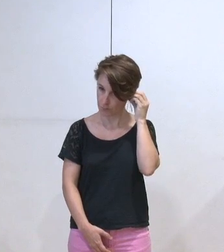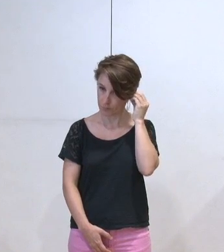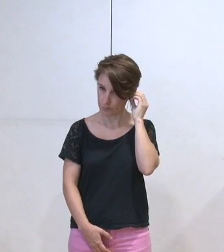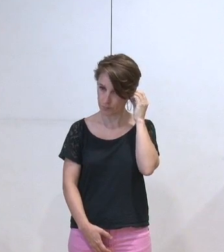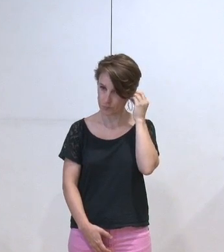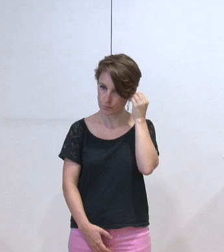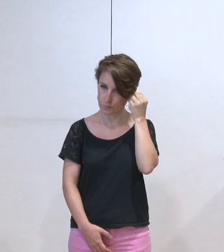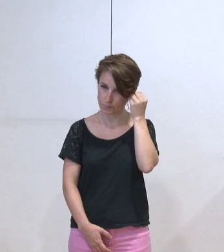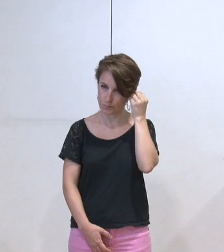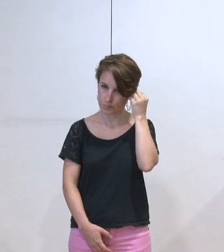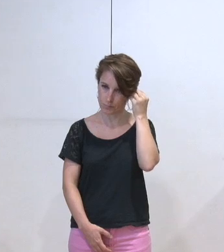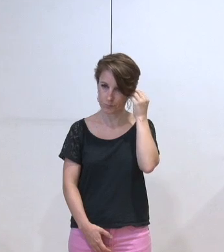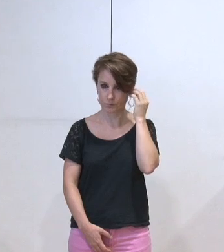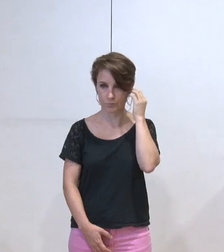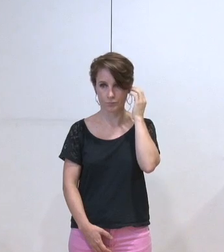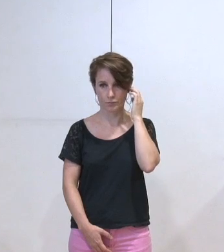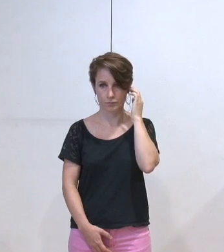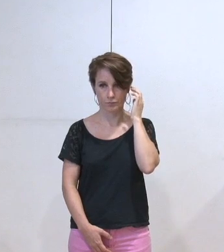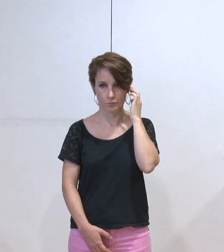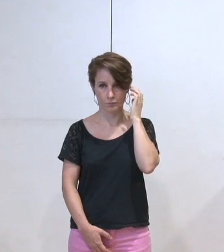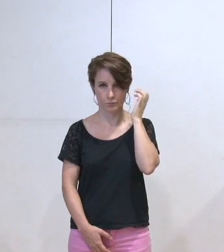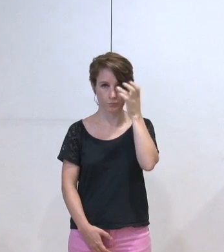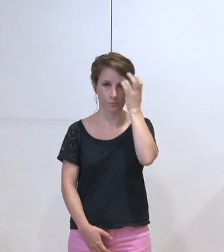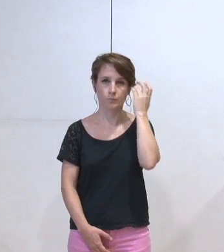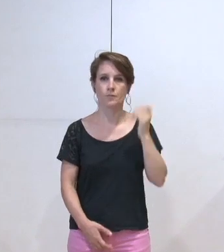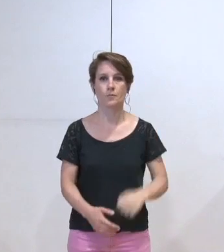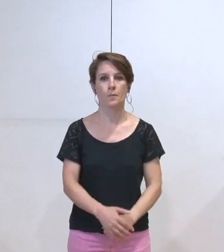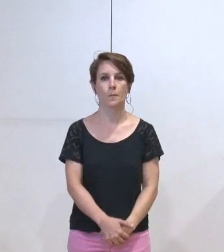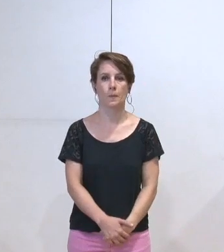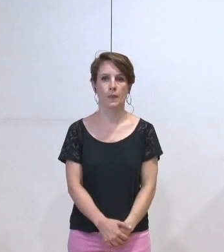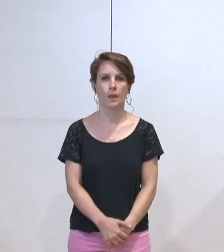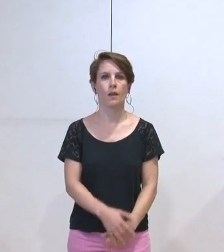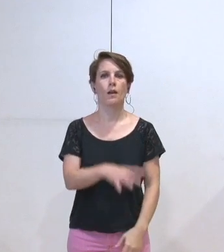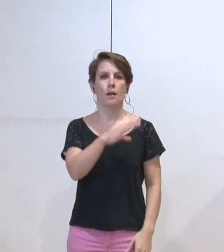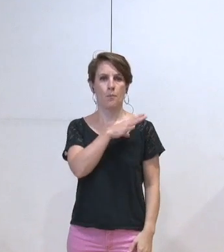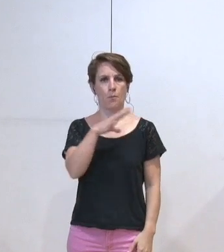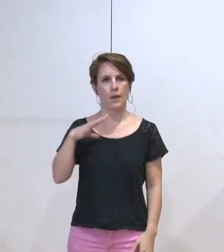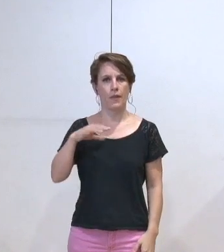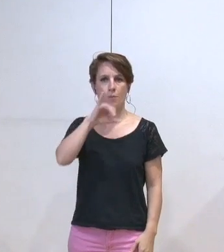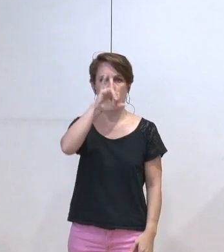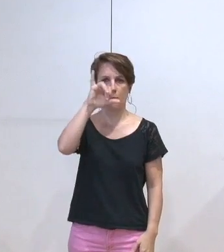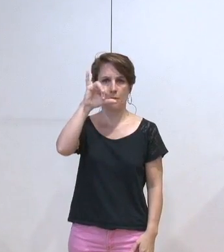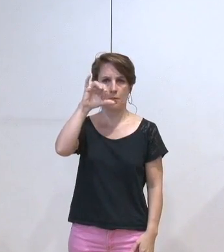Finot pour toute la soirée son y donne pouvoir à Ren delier pour tout la soirée